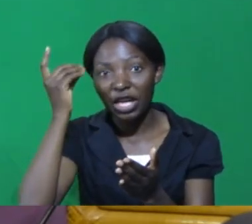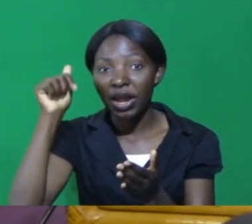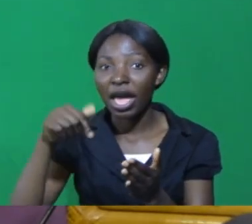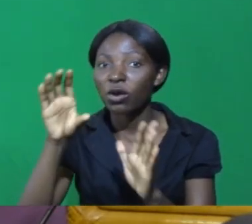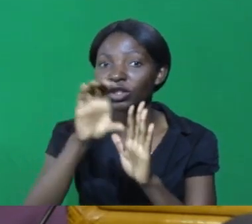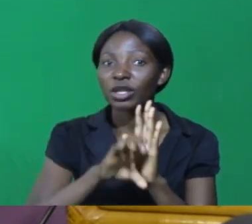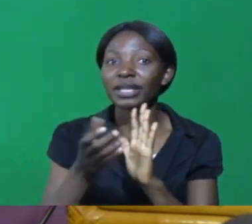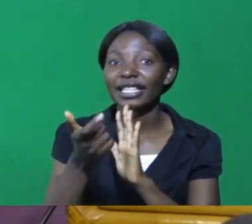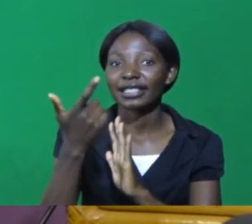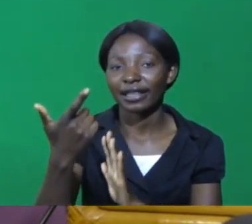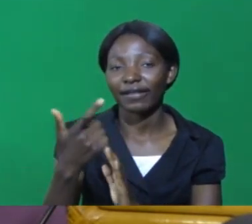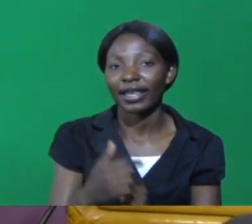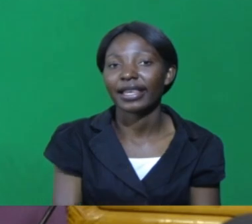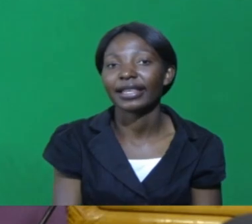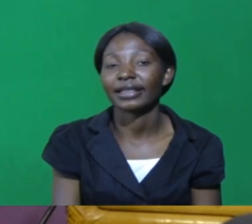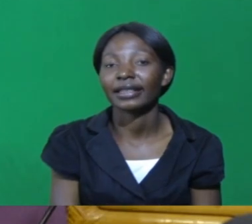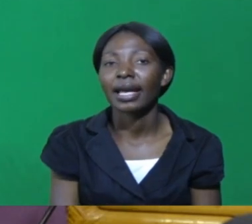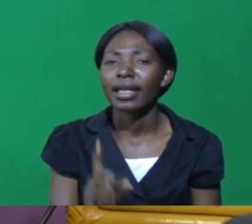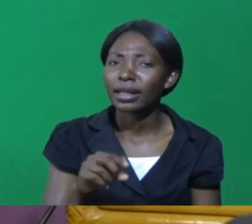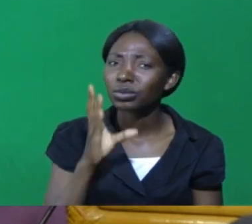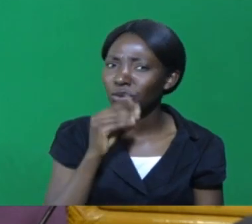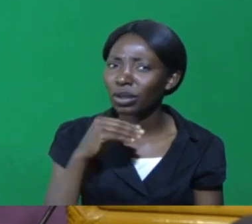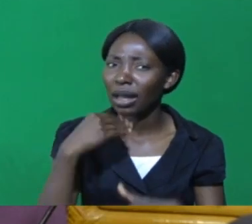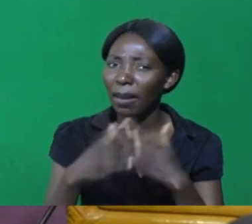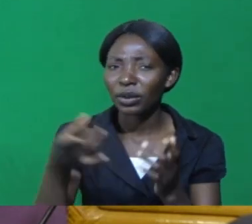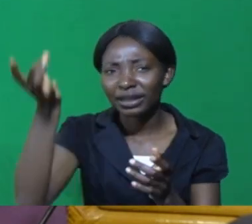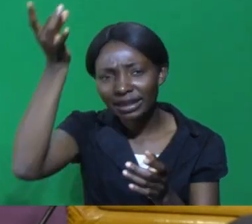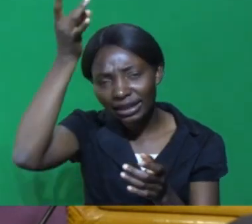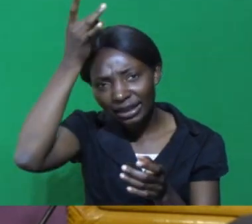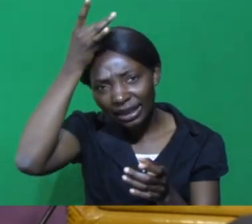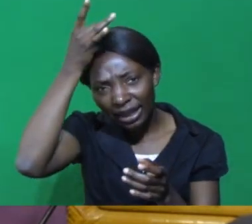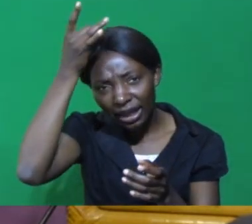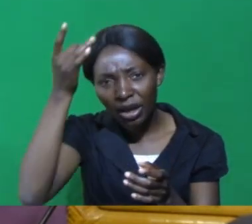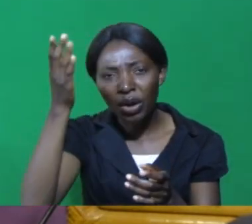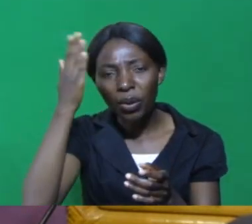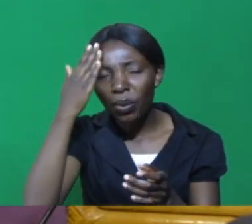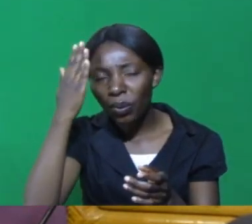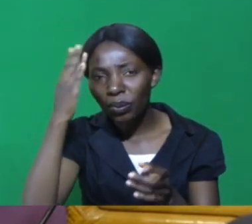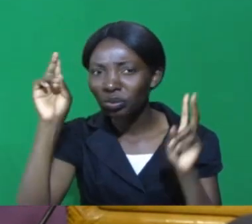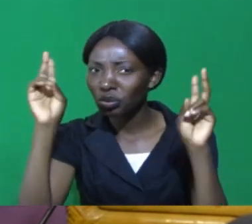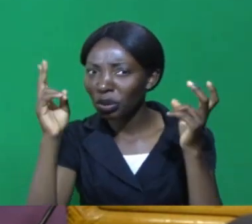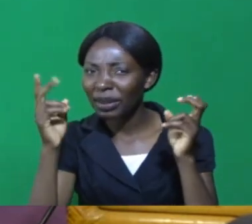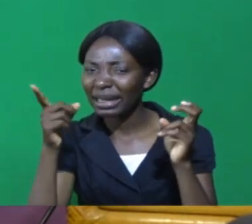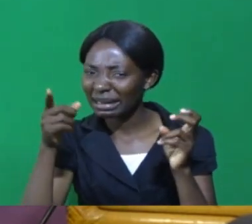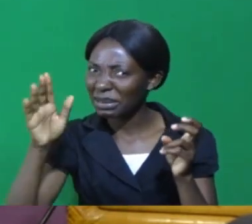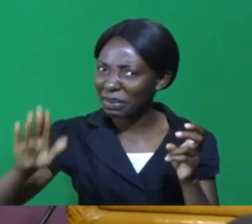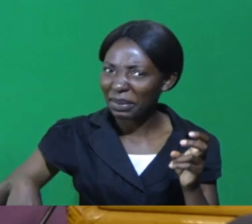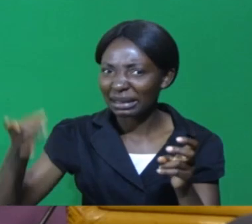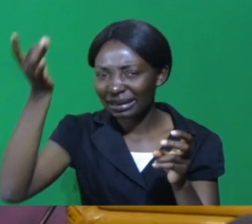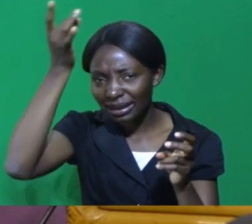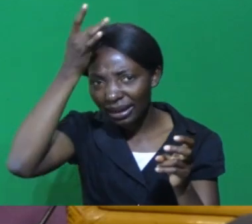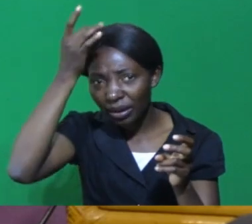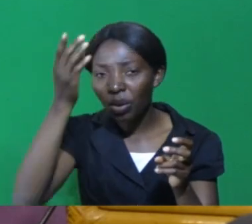Daniel chapter 7. Saka ndo panotaurwa nyaya yamambo watiri kupa musoro wenyaya kuti mambo ndiani